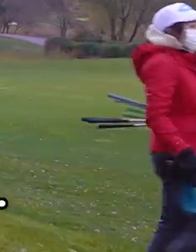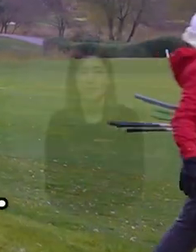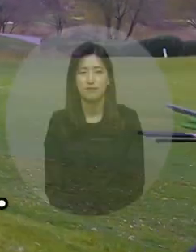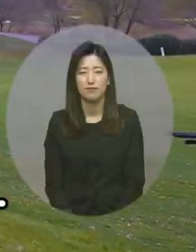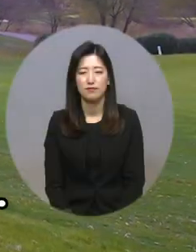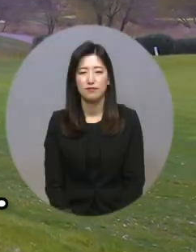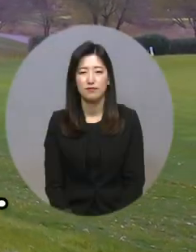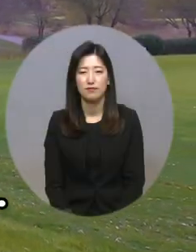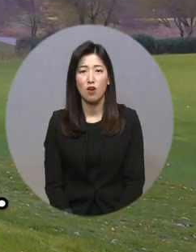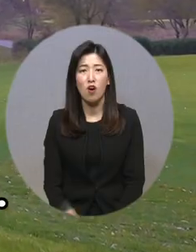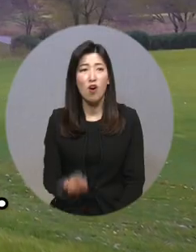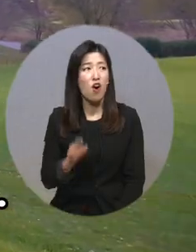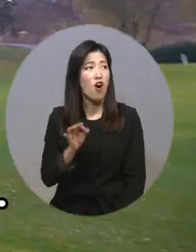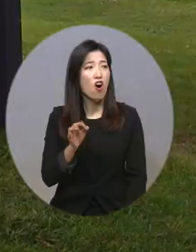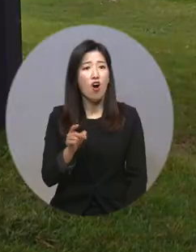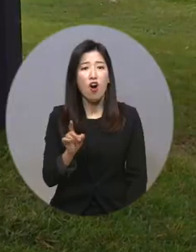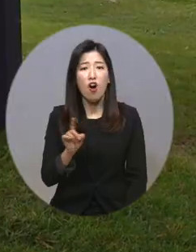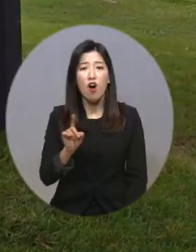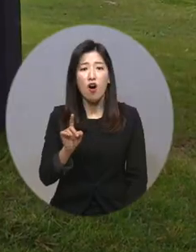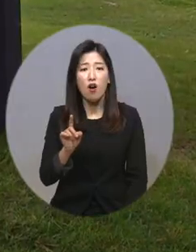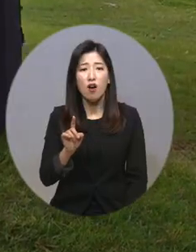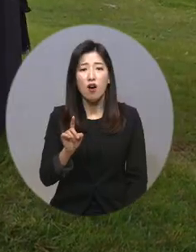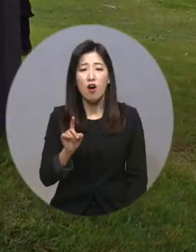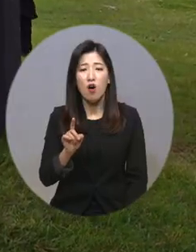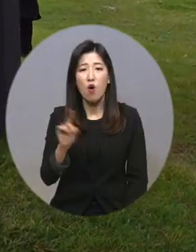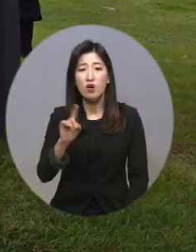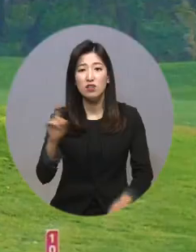오오옷 막